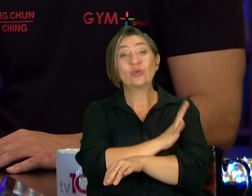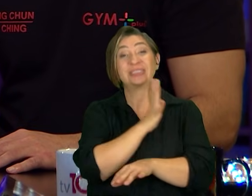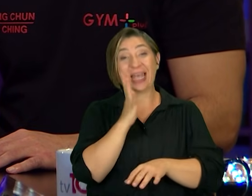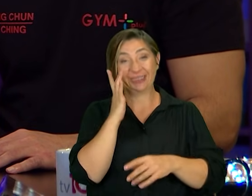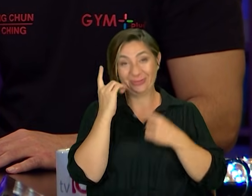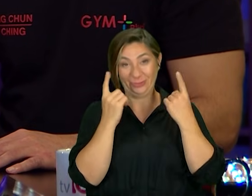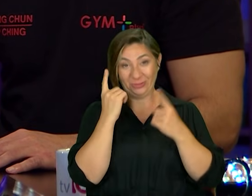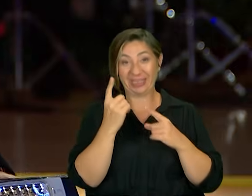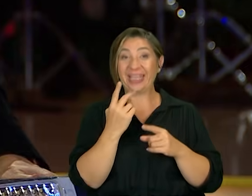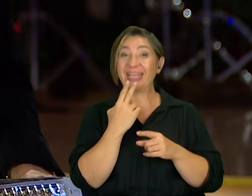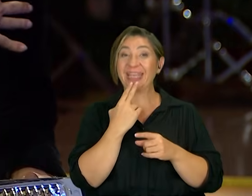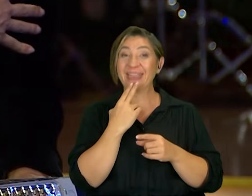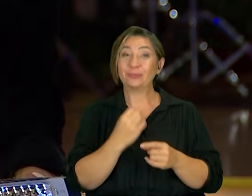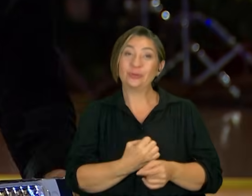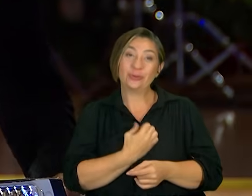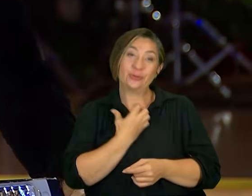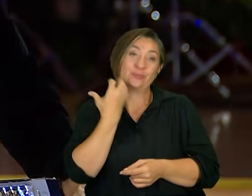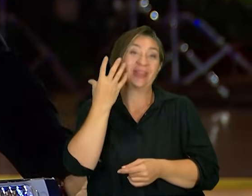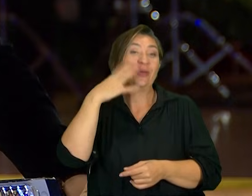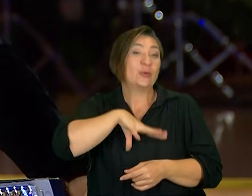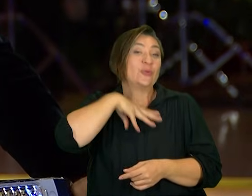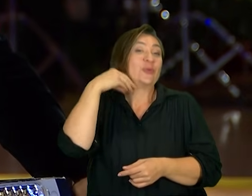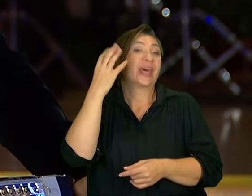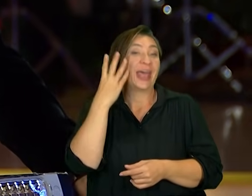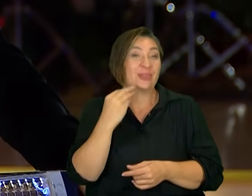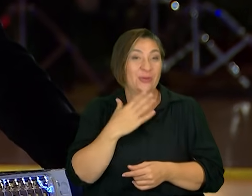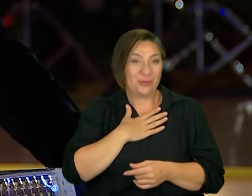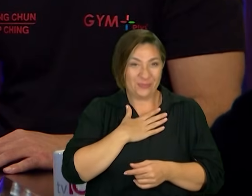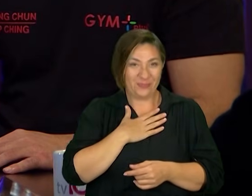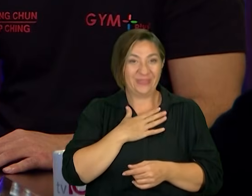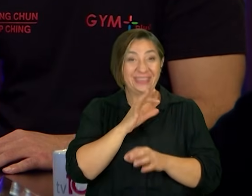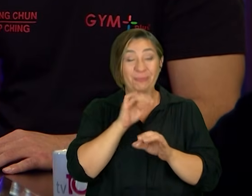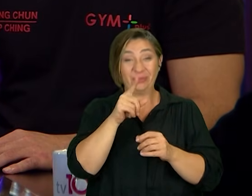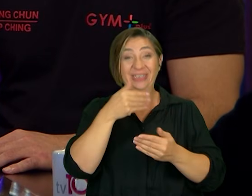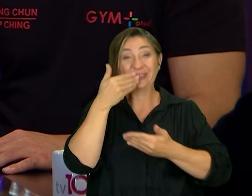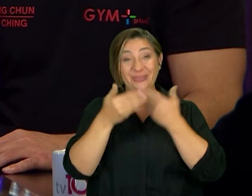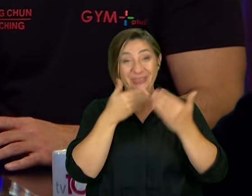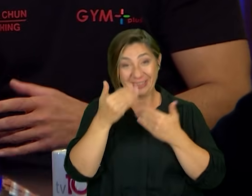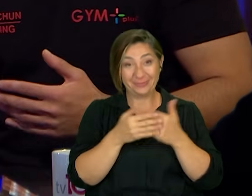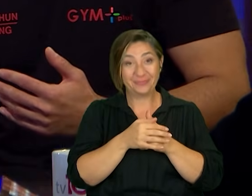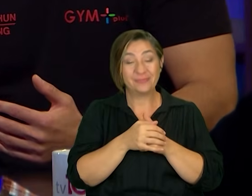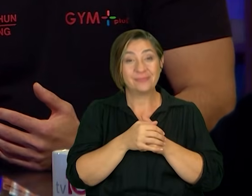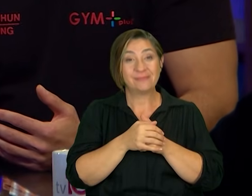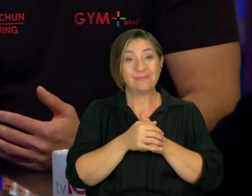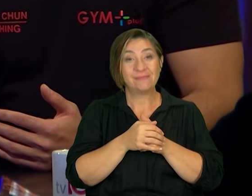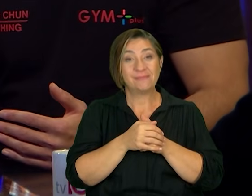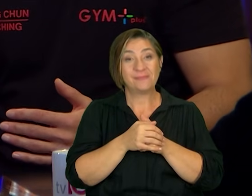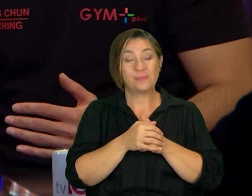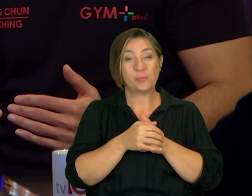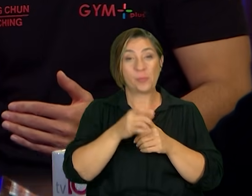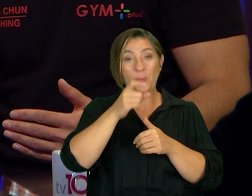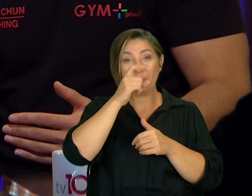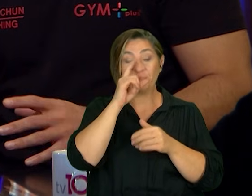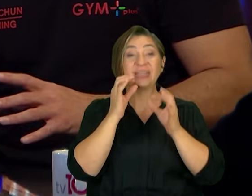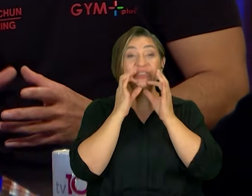var. Kadınsıyım. Kadın ruhundan anlıyorum. Tam benim için. Ben de bu. Aslında tam bundan bahsedecektim. Şimdi Okan